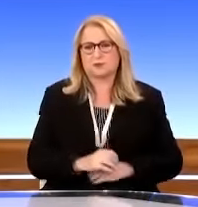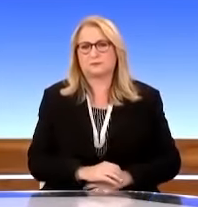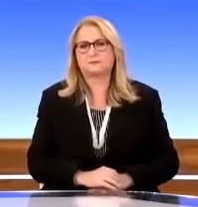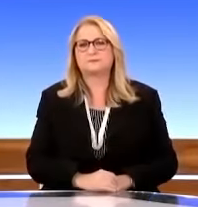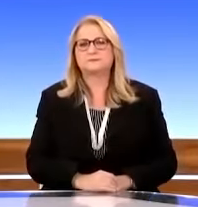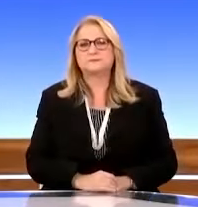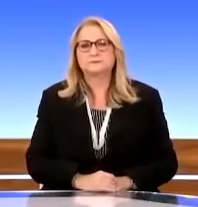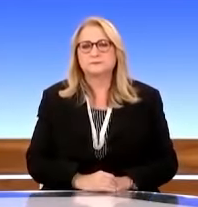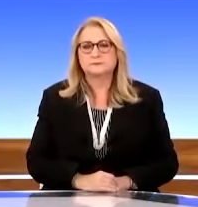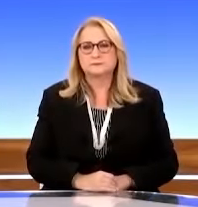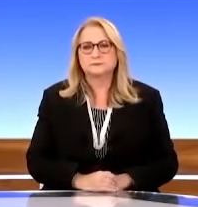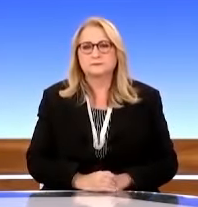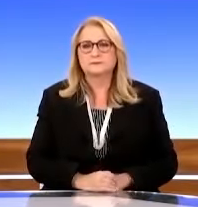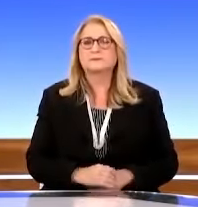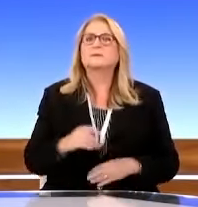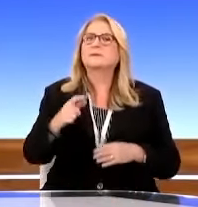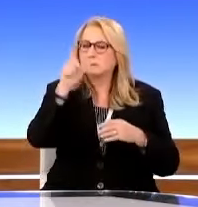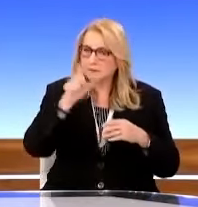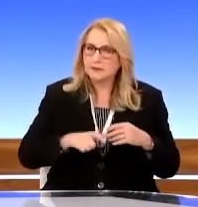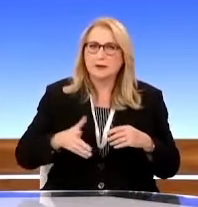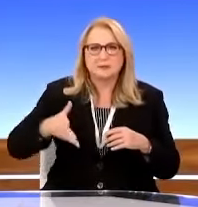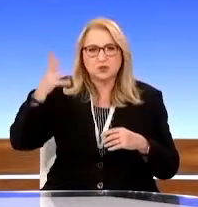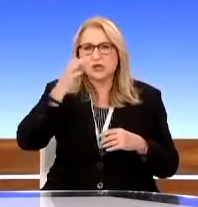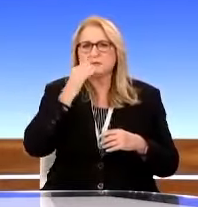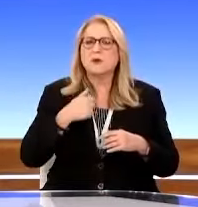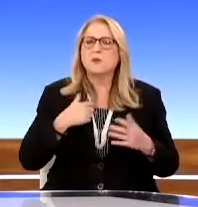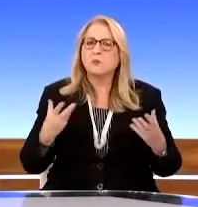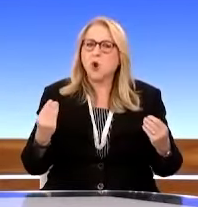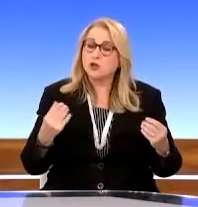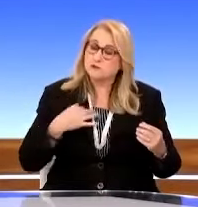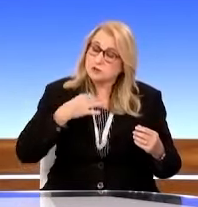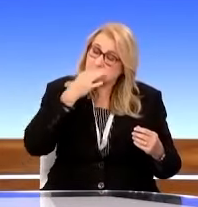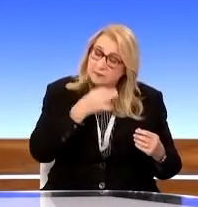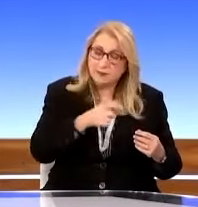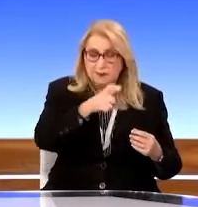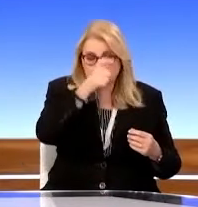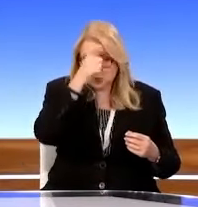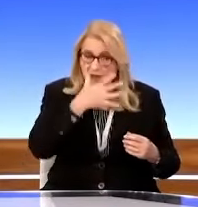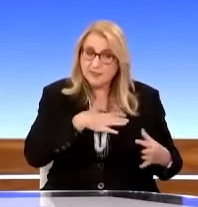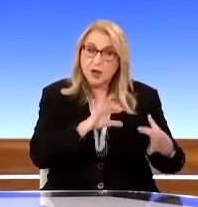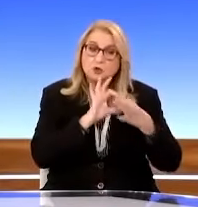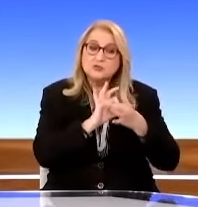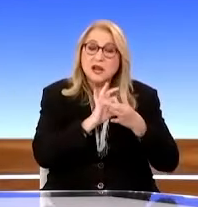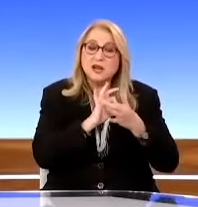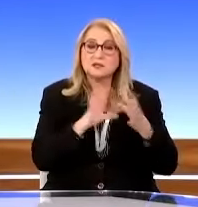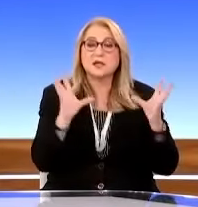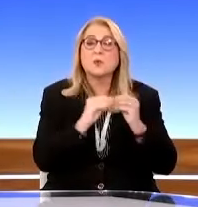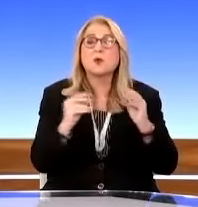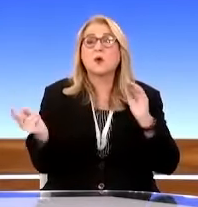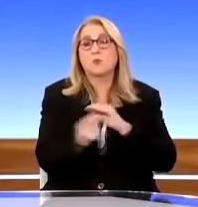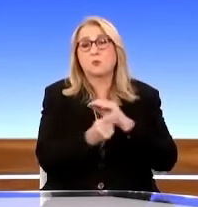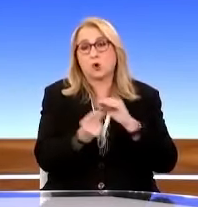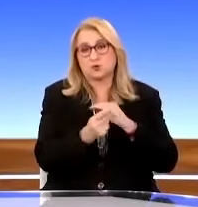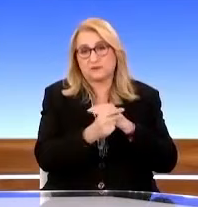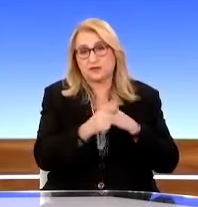πολλές φορές ότι επιδιώκουμε τη συνεργασία με την Τουρκία στο ζήτημα της διαχείρισης του προσφυγικού προβλήματος. Η Τουρκία φιλοξενεί 4